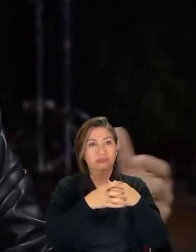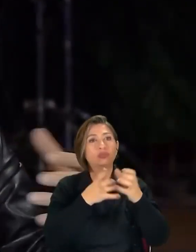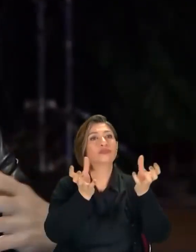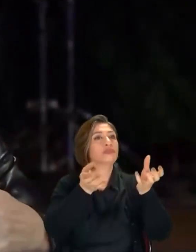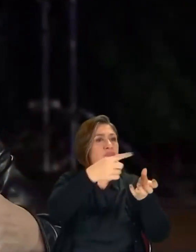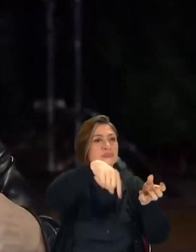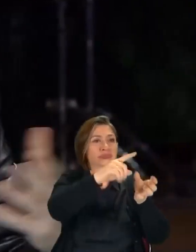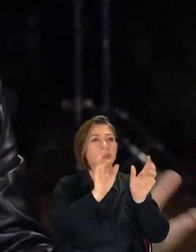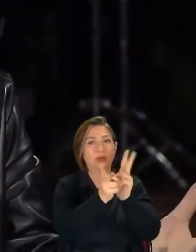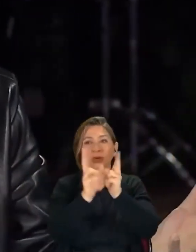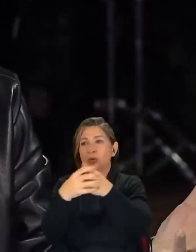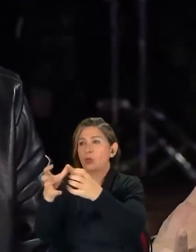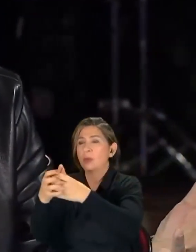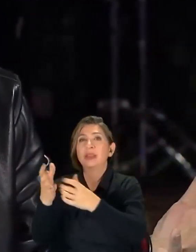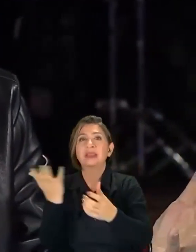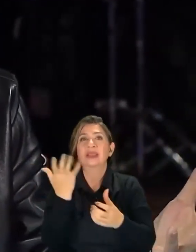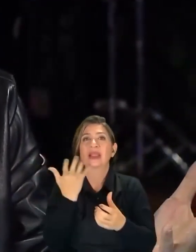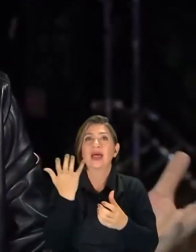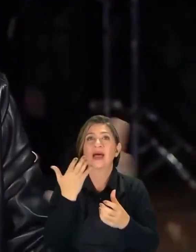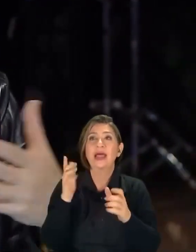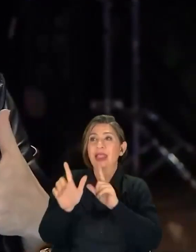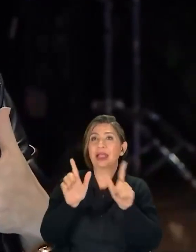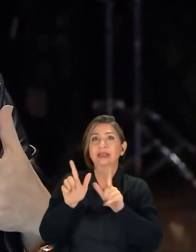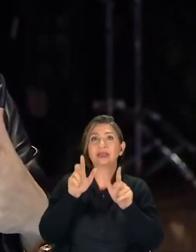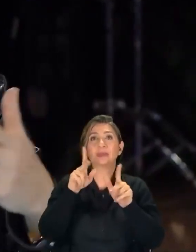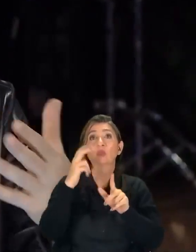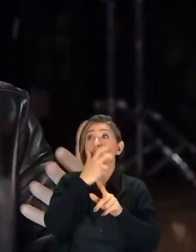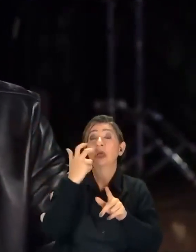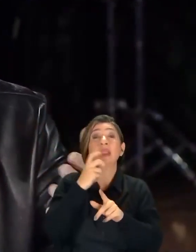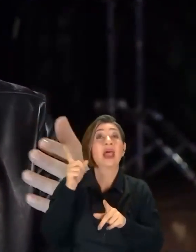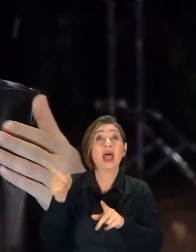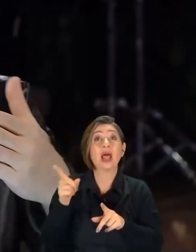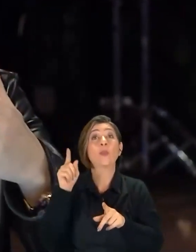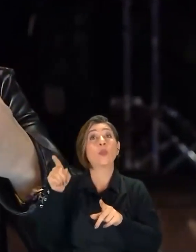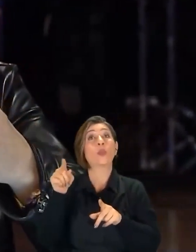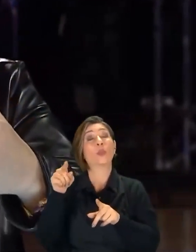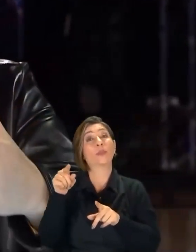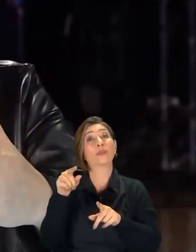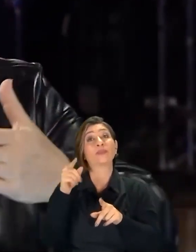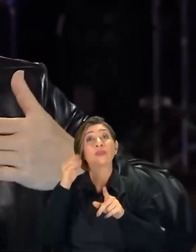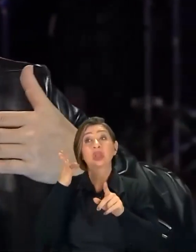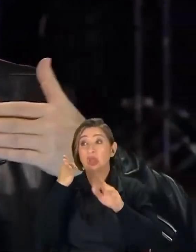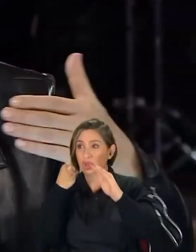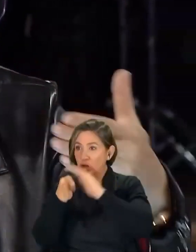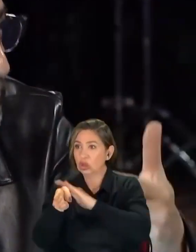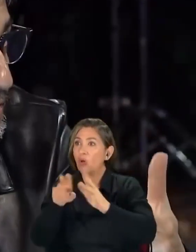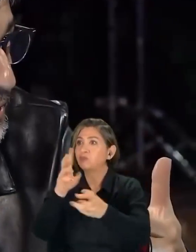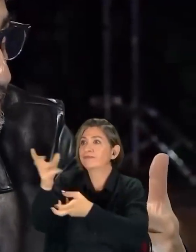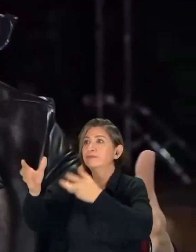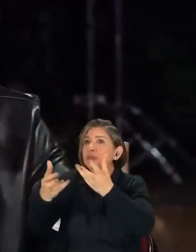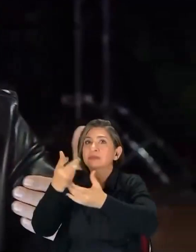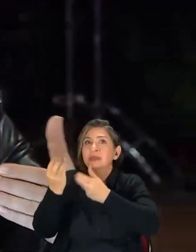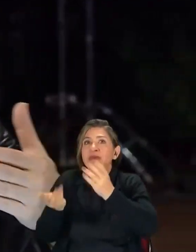varı grupları çok daha ehven bir hale geldi müzisyenlere göre müzisyenler Bu arada e girdiler Piyasayı